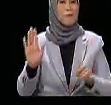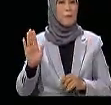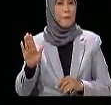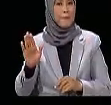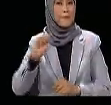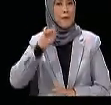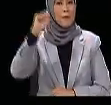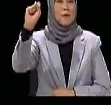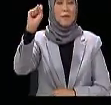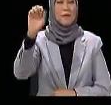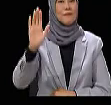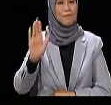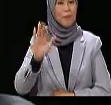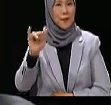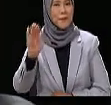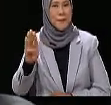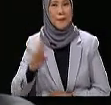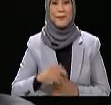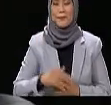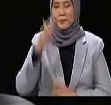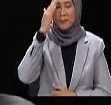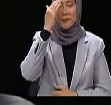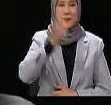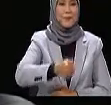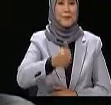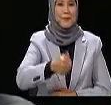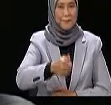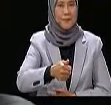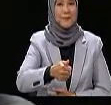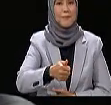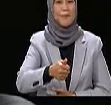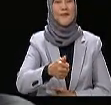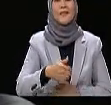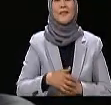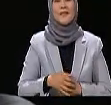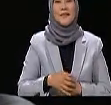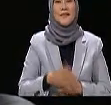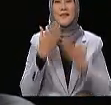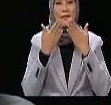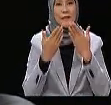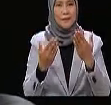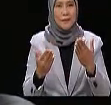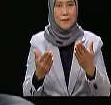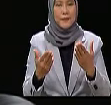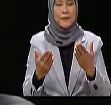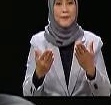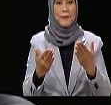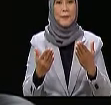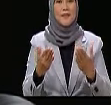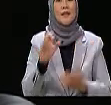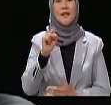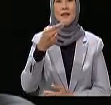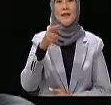wbc diri Assalamualaikum warahmatullahi wabarakatuh Terima kasih kepada gempa